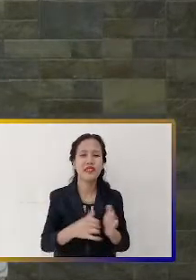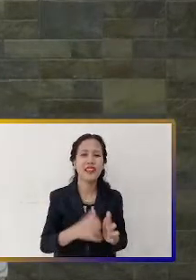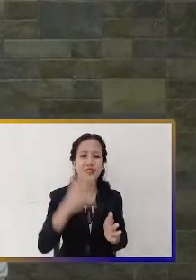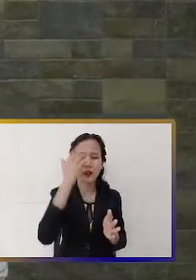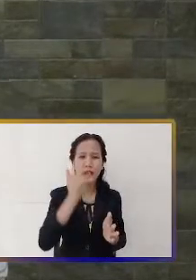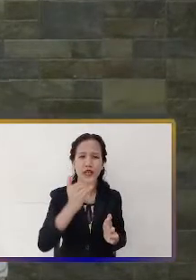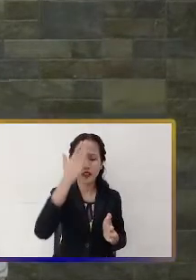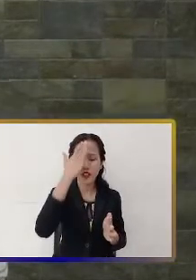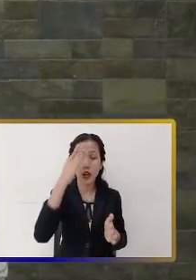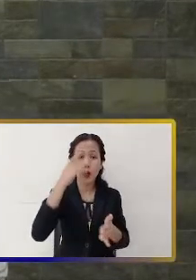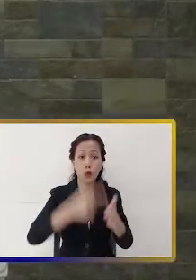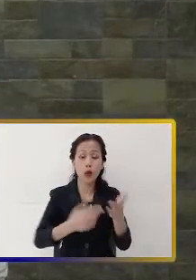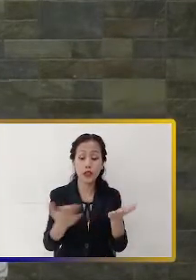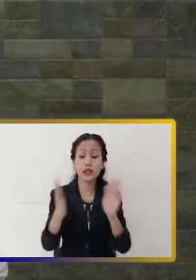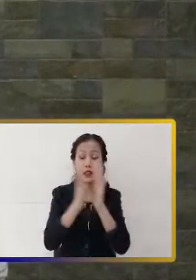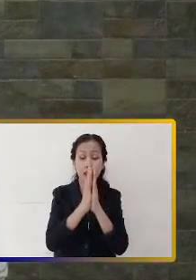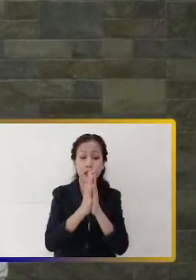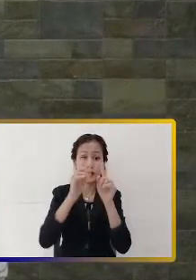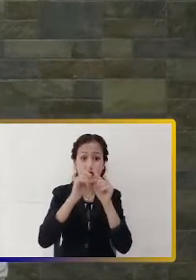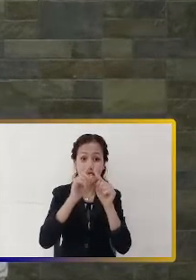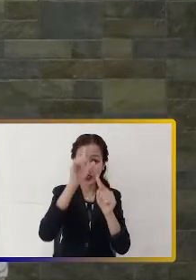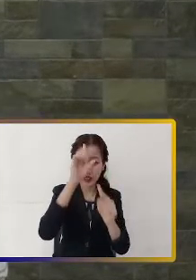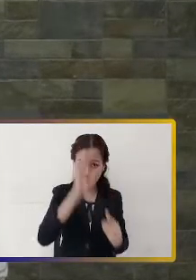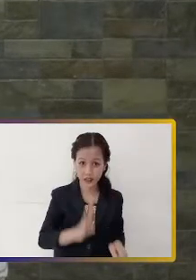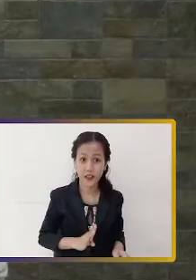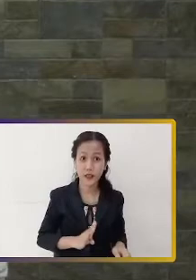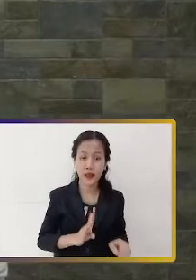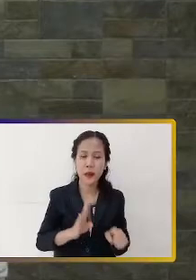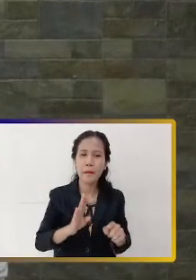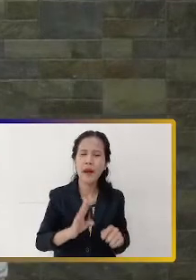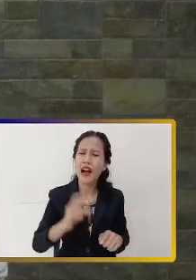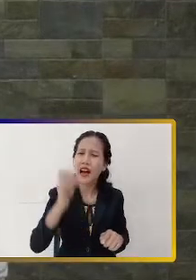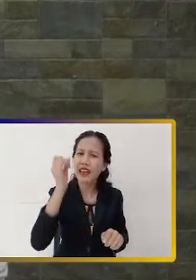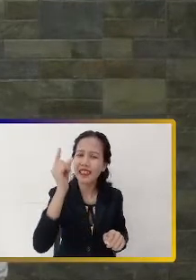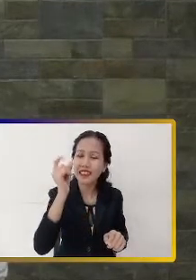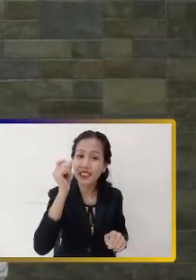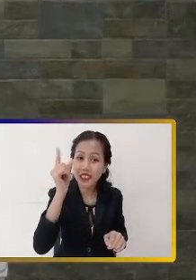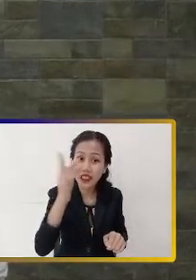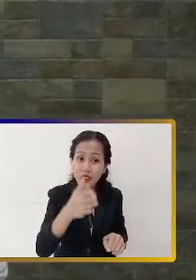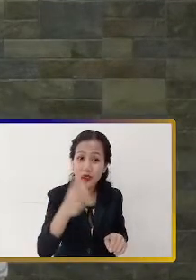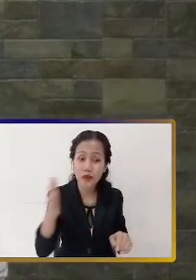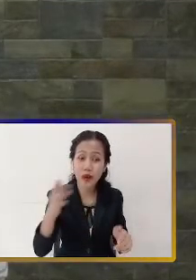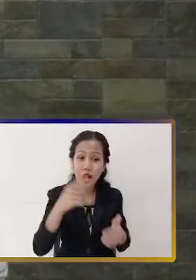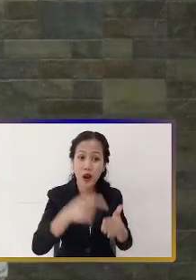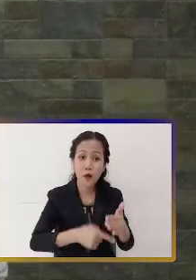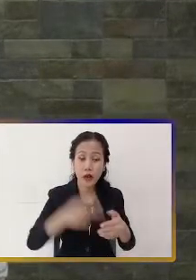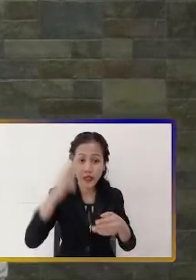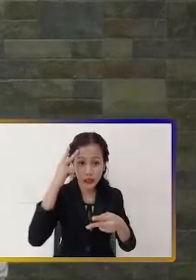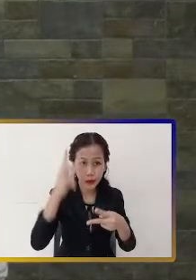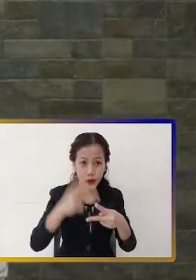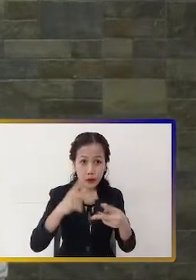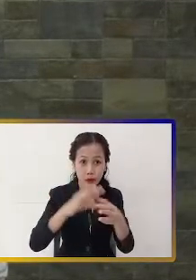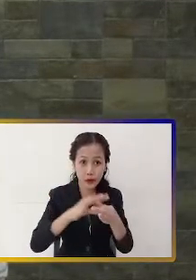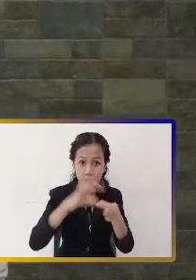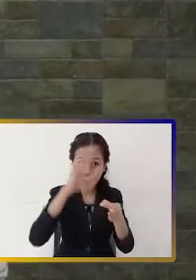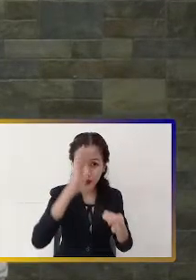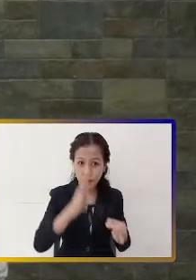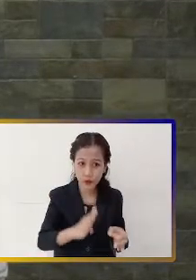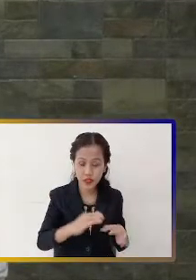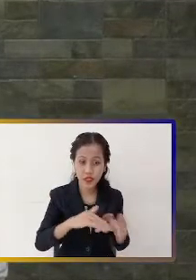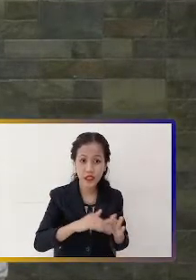Panginoon. Kapatid, do you understand, alam niyo ba kung anong purpose ng Panginoon sa buhay niyo rito habang nandito tayo sa lupang